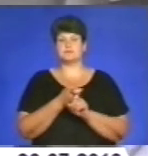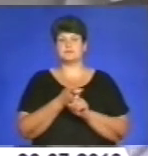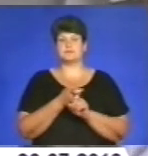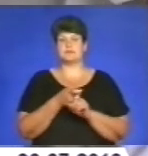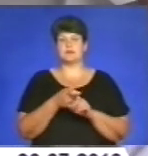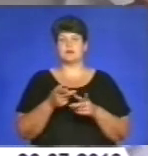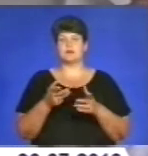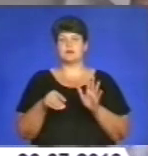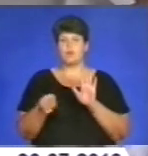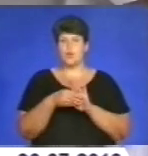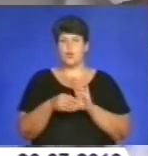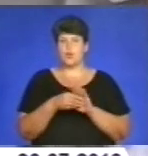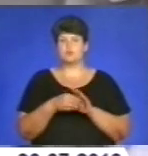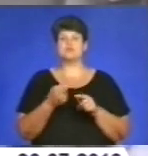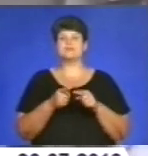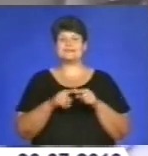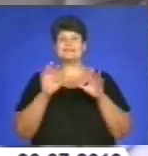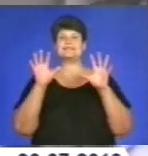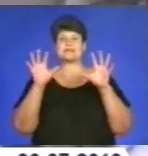з корупцією, щоб ці закони